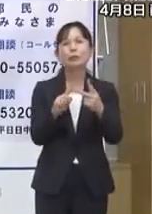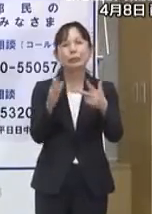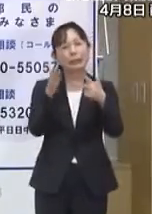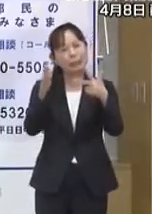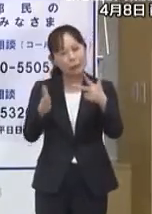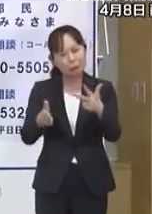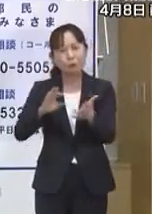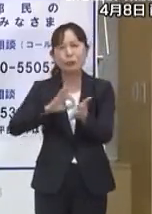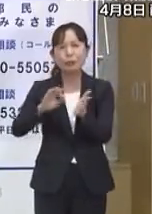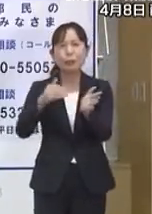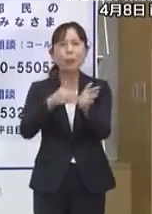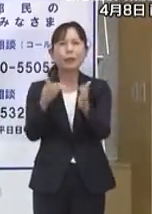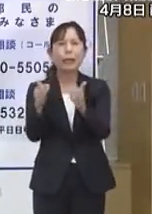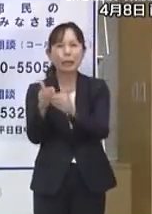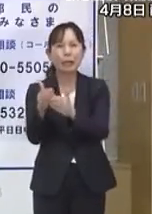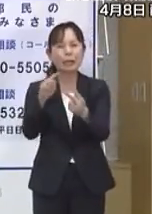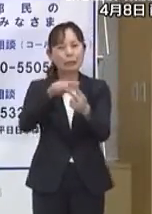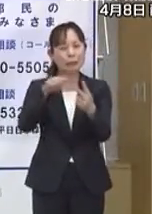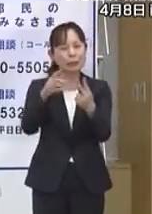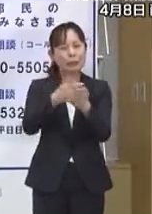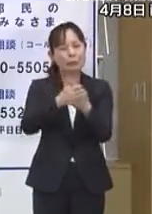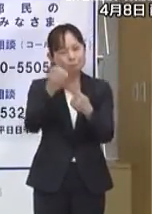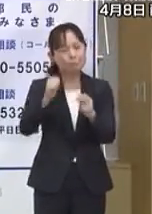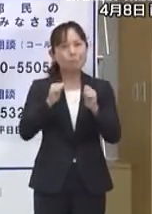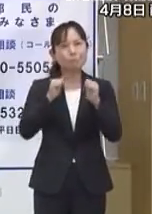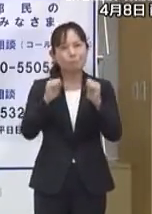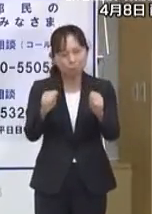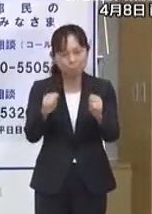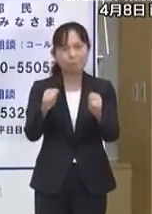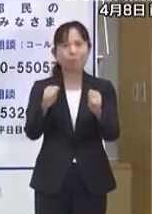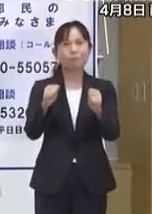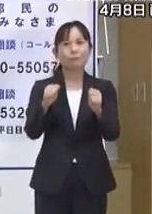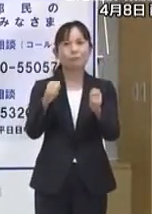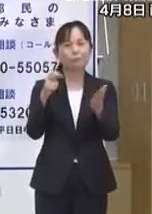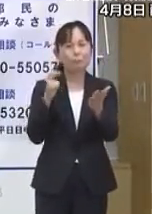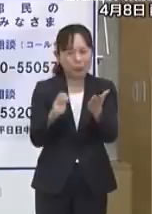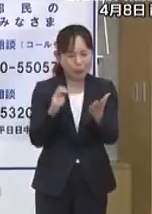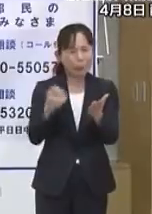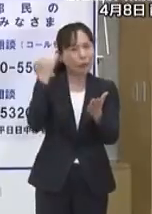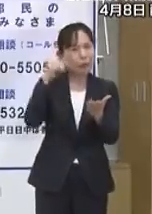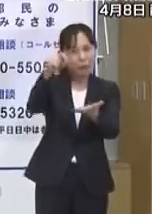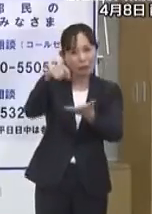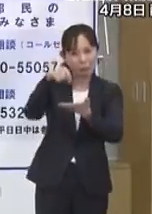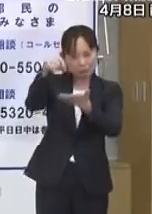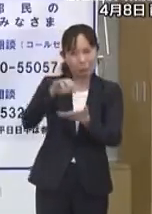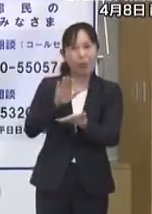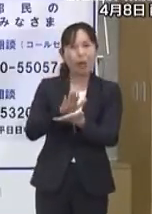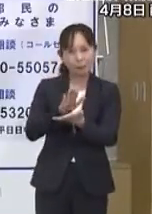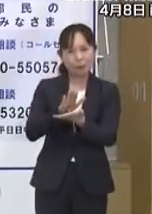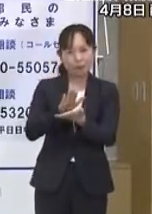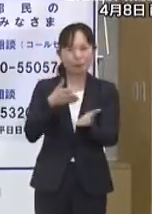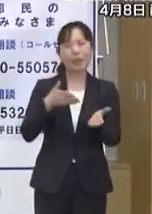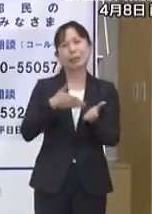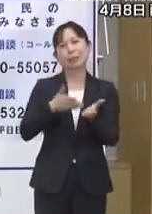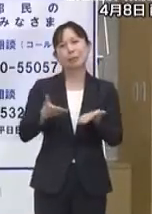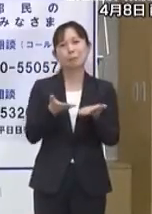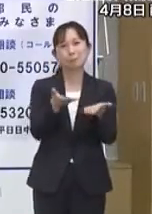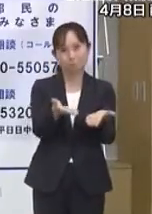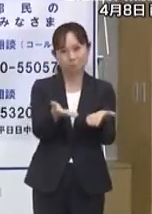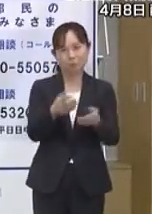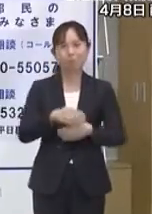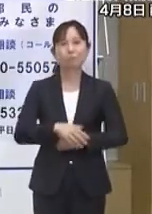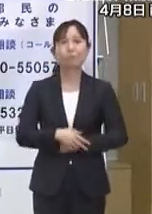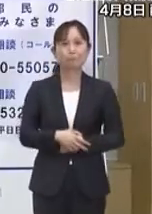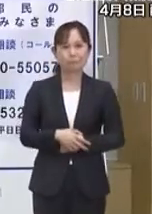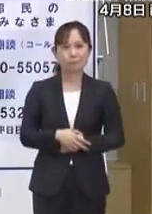制限即刻を行うべきといったような意見をたくさんいただいていることをあらためてで申し上げたいと存じます